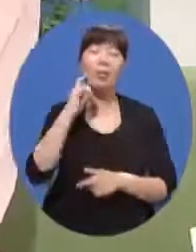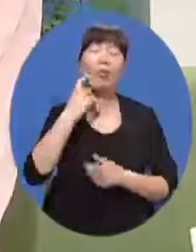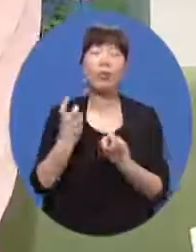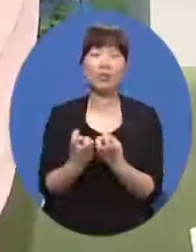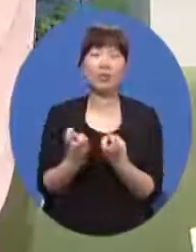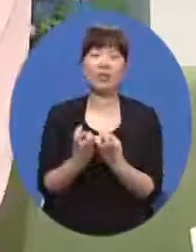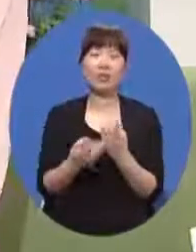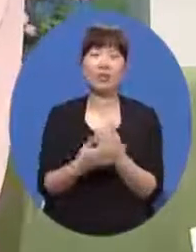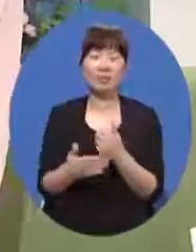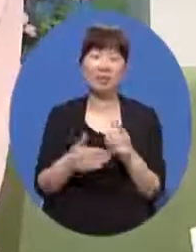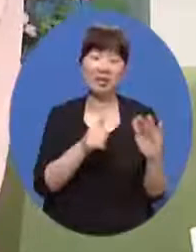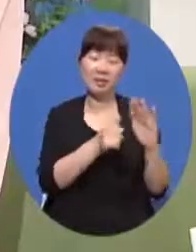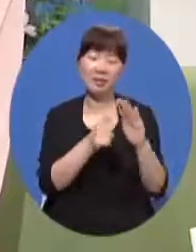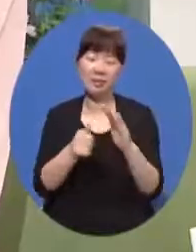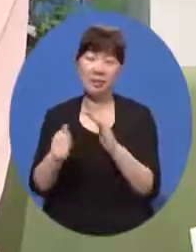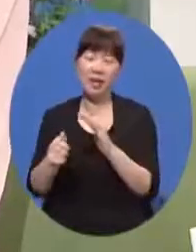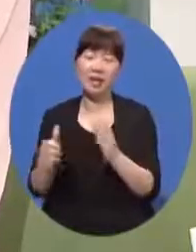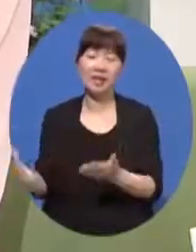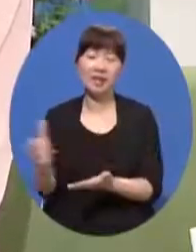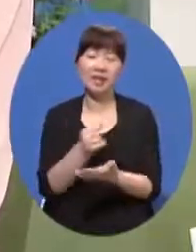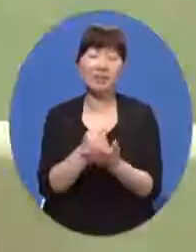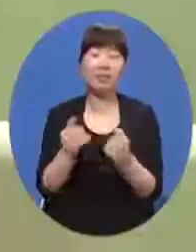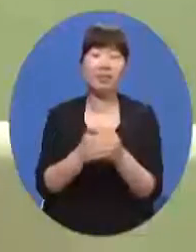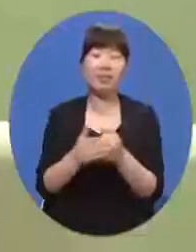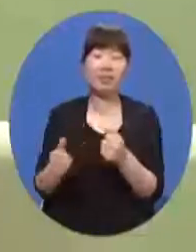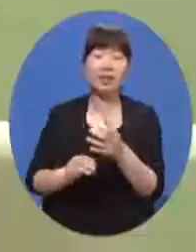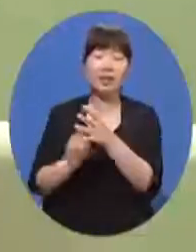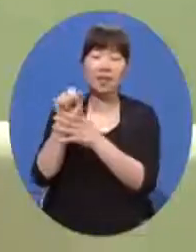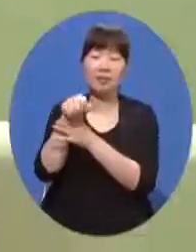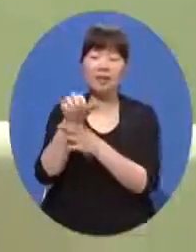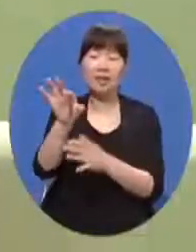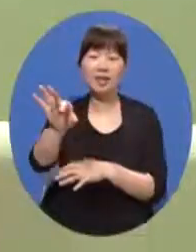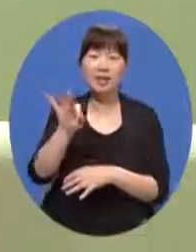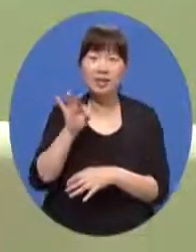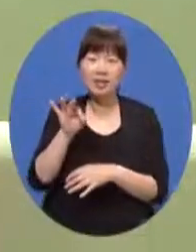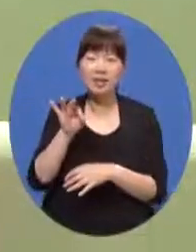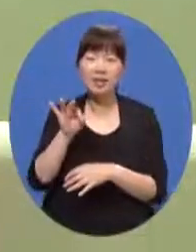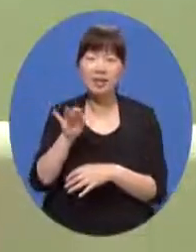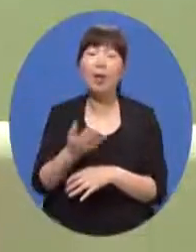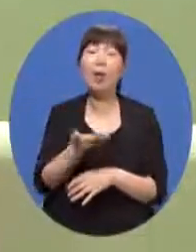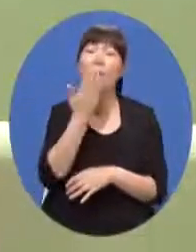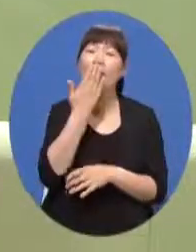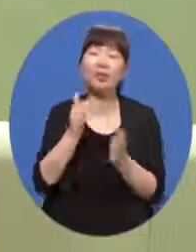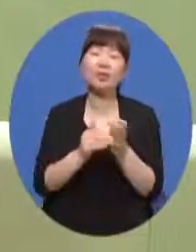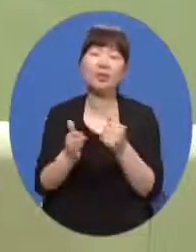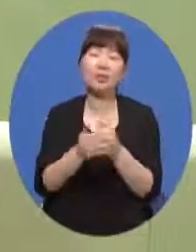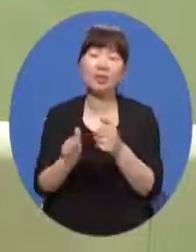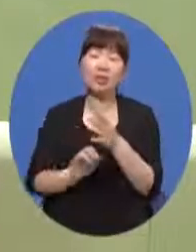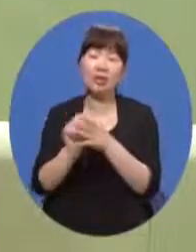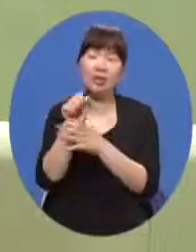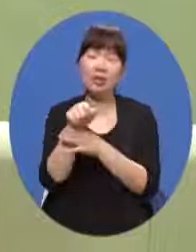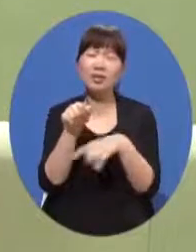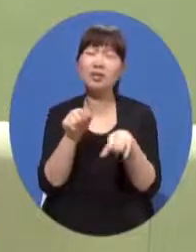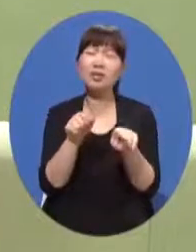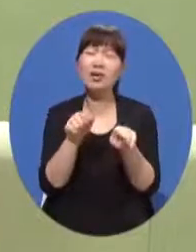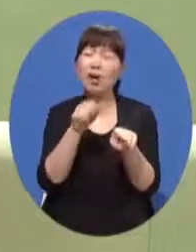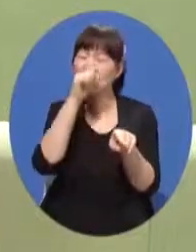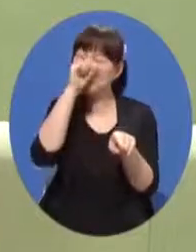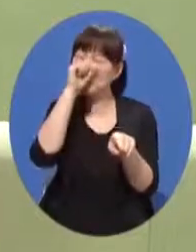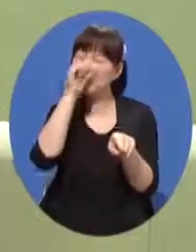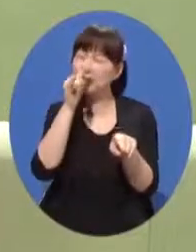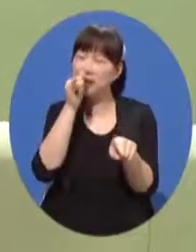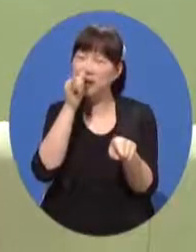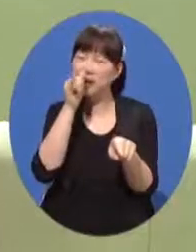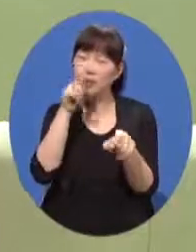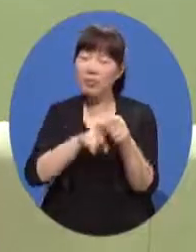그러니까 다니고요. 채집을 하기 때문에 왜냐하면 열매를 따서 그때 먹기 때문에 열매는 저기 저 좋은 열매가 있다